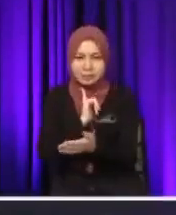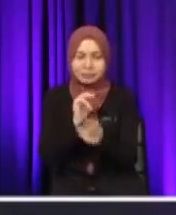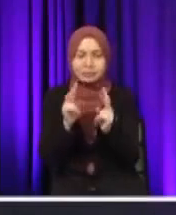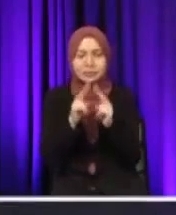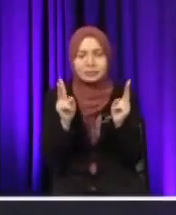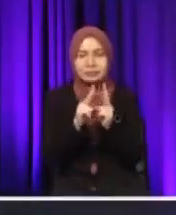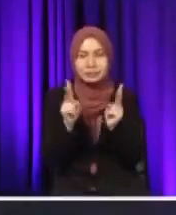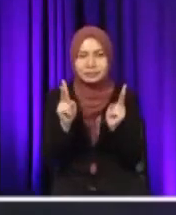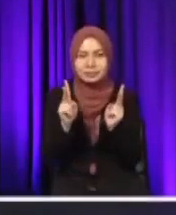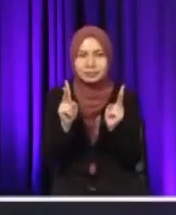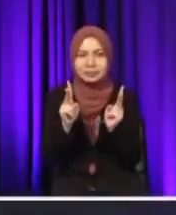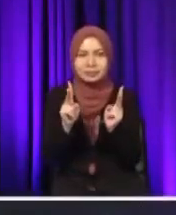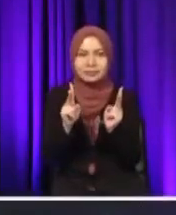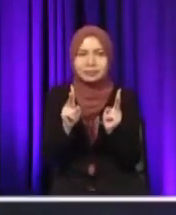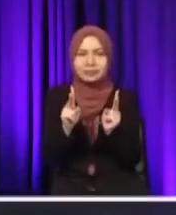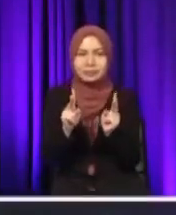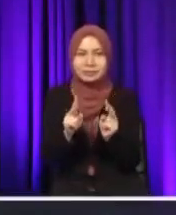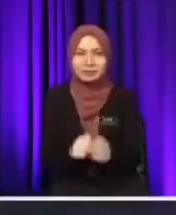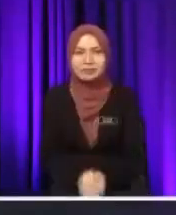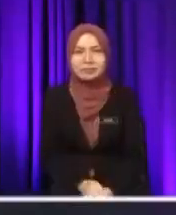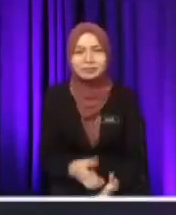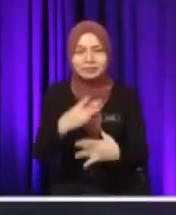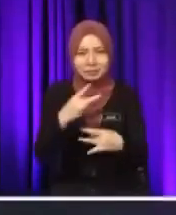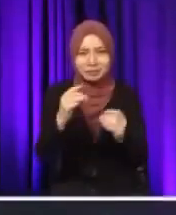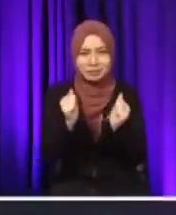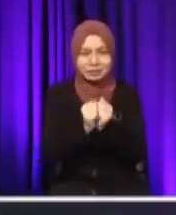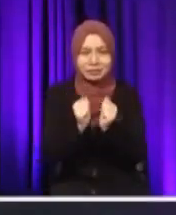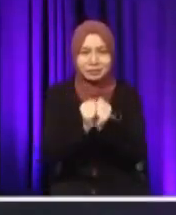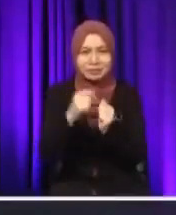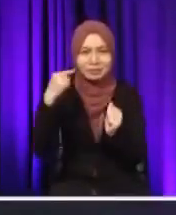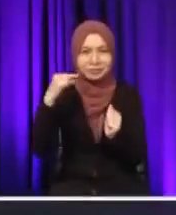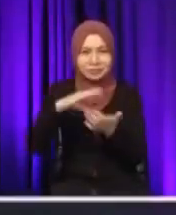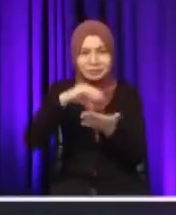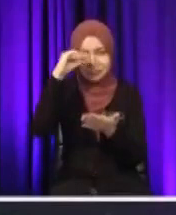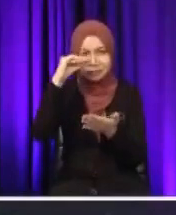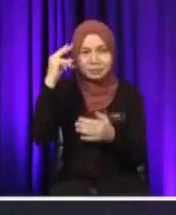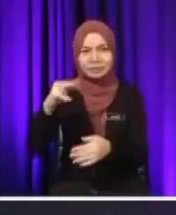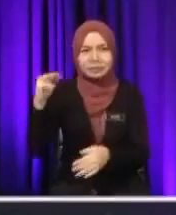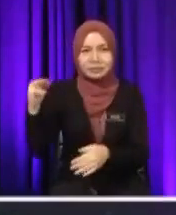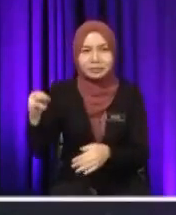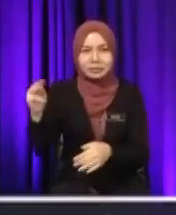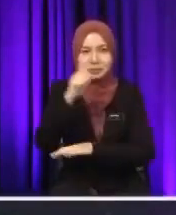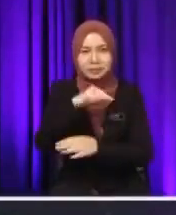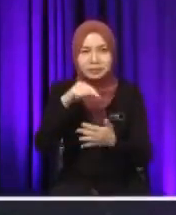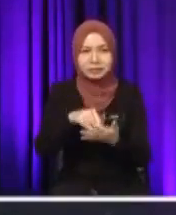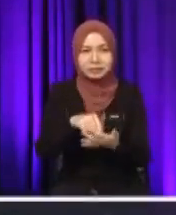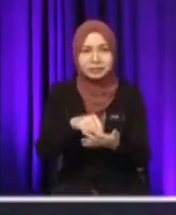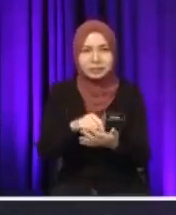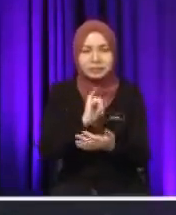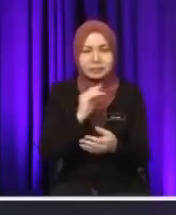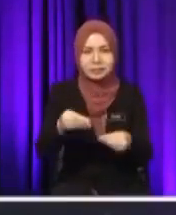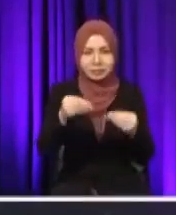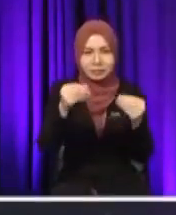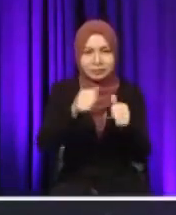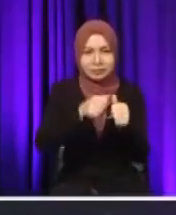hati dengan keempat-empat murid saya hari ini. Okay. Saya berikan Adam satu bintang. Okey. Yeah. Farisha satu bintang. That's